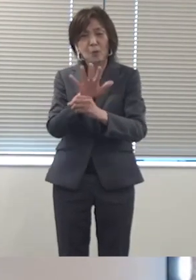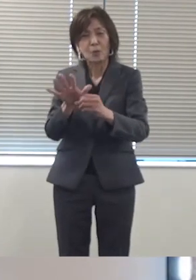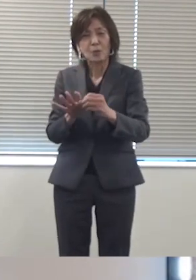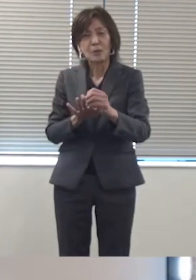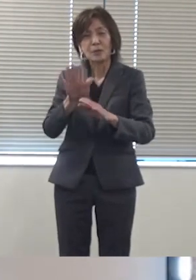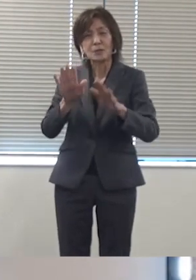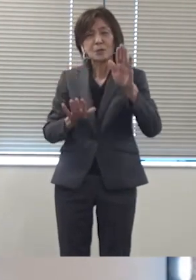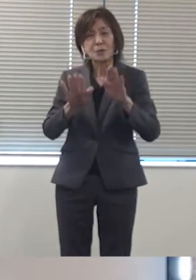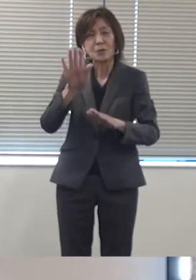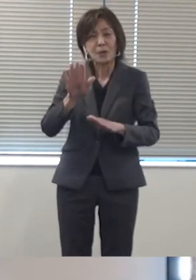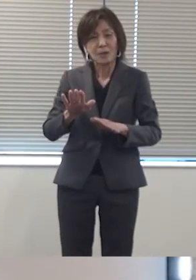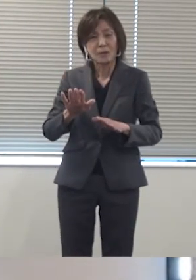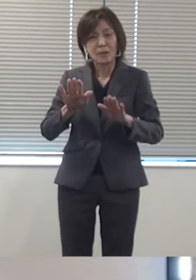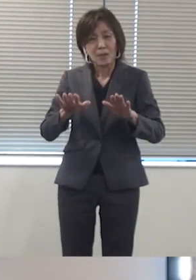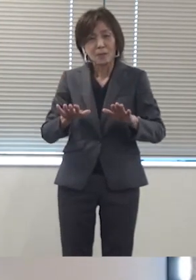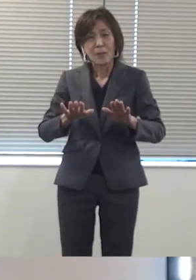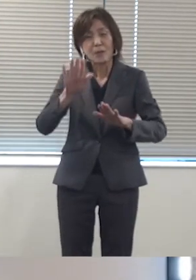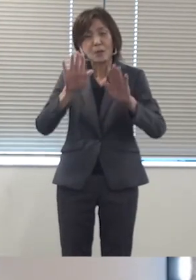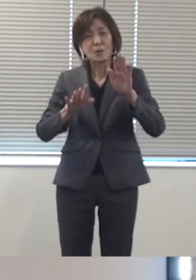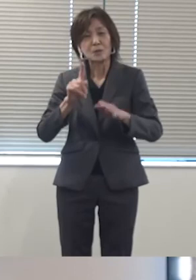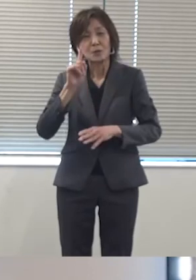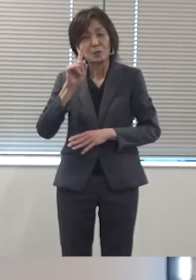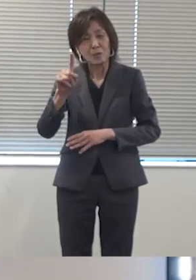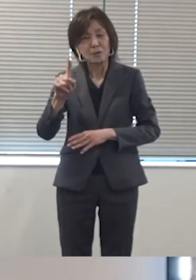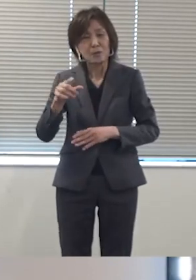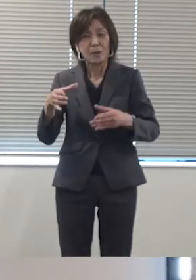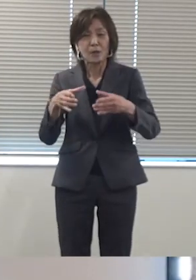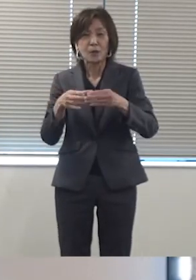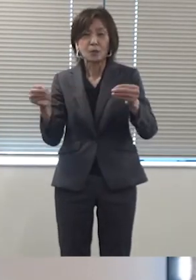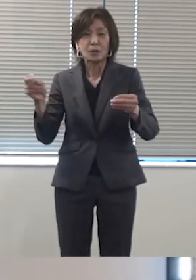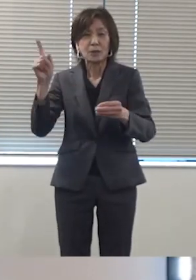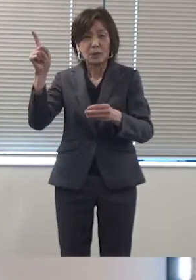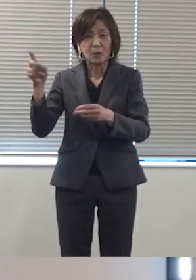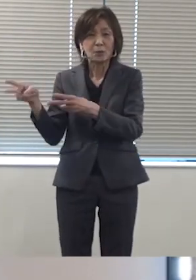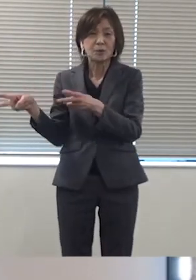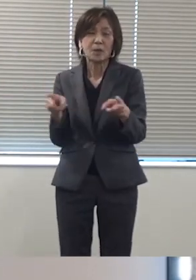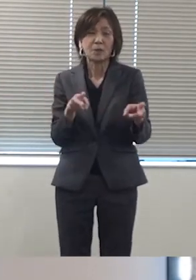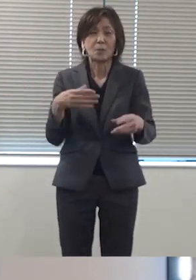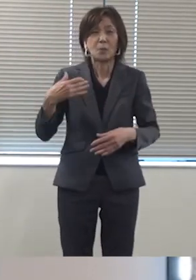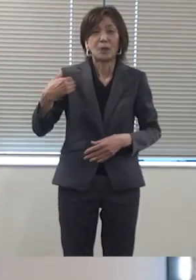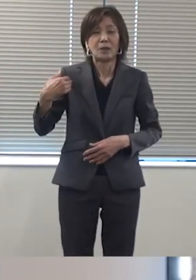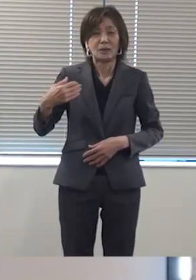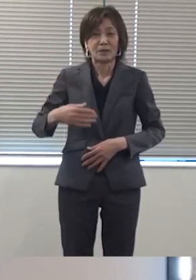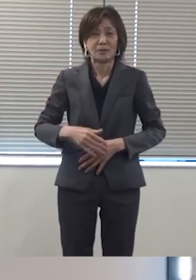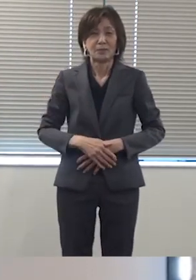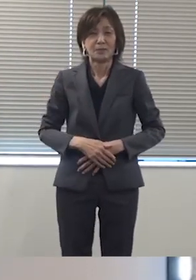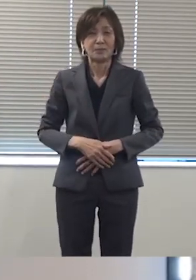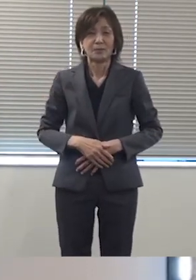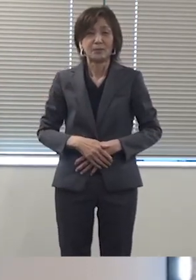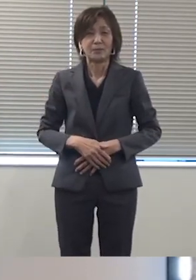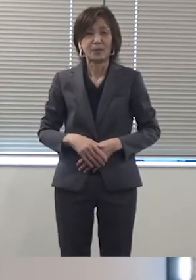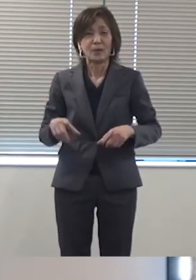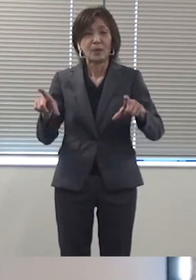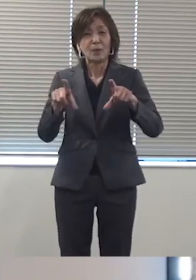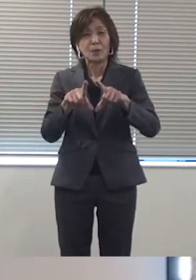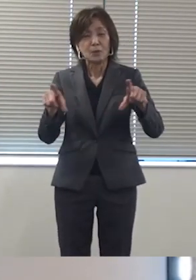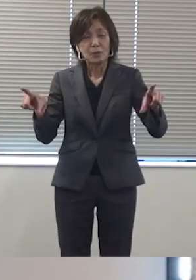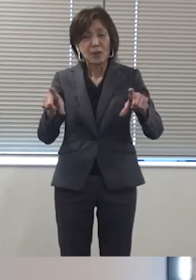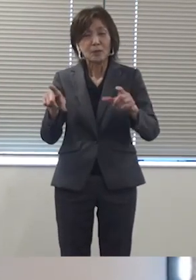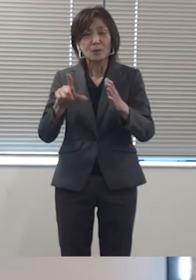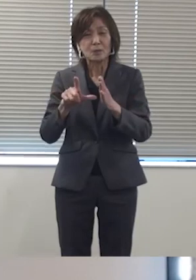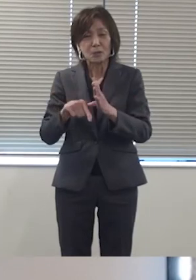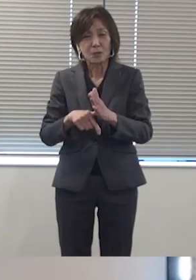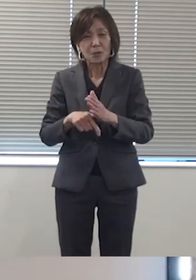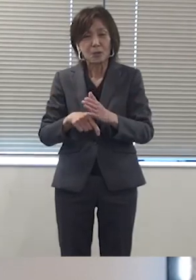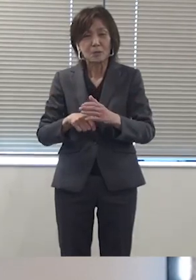ば、次の5カ年の財政の推計値と合わせて、健全化計画を組むんですが、ちょっとそこペン